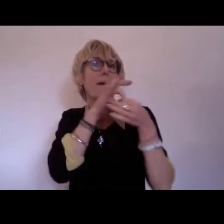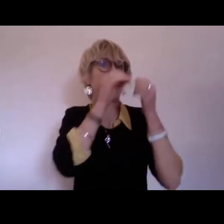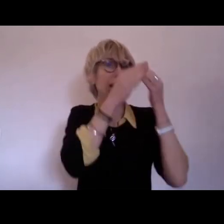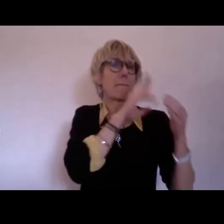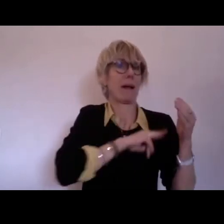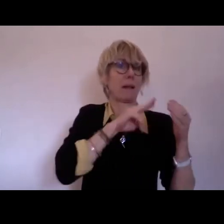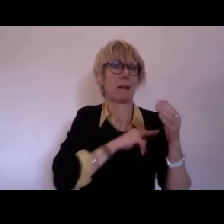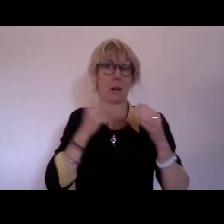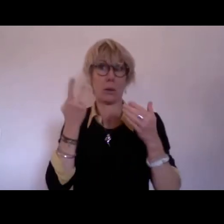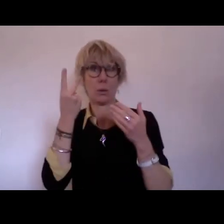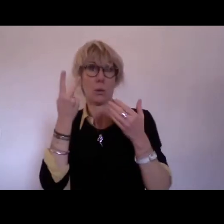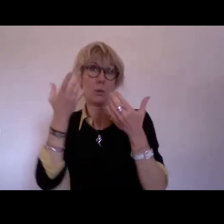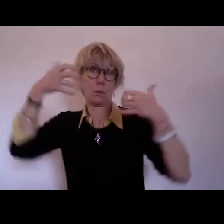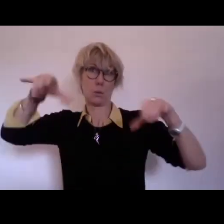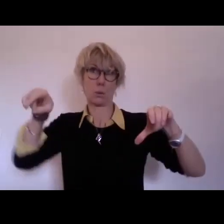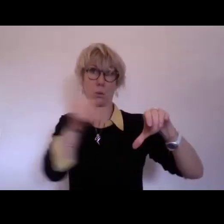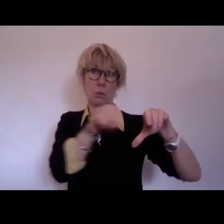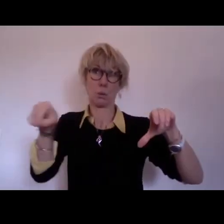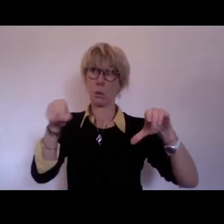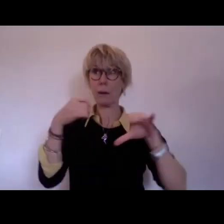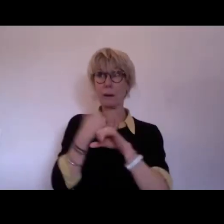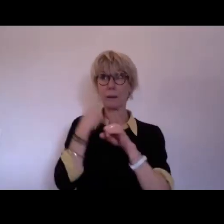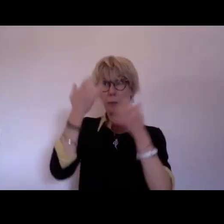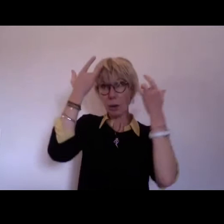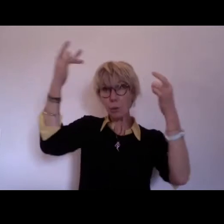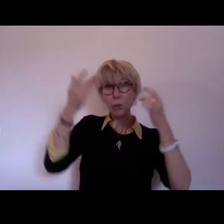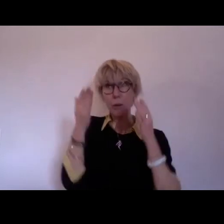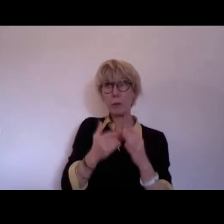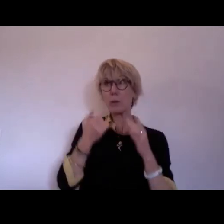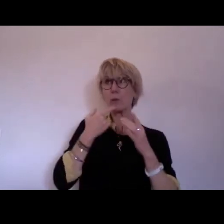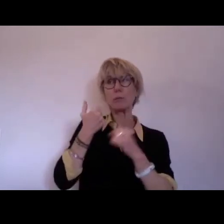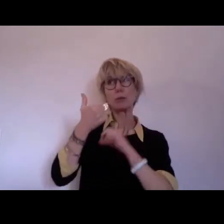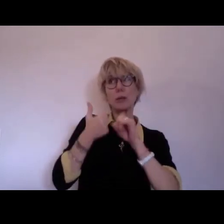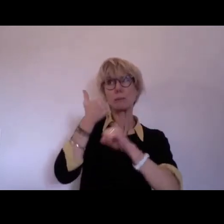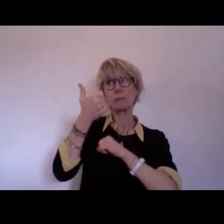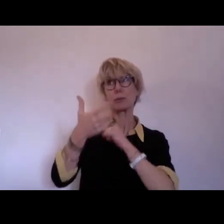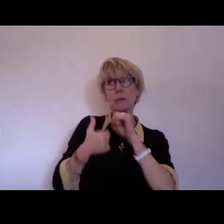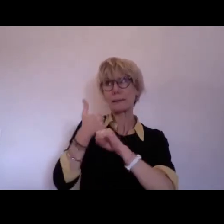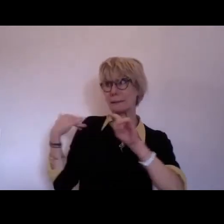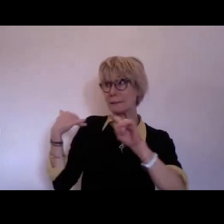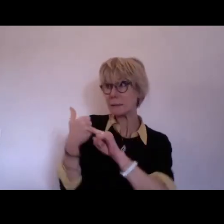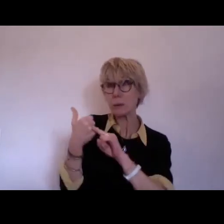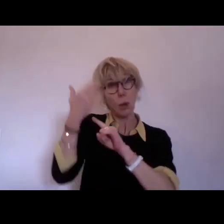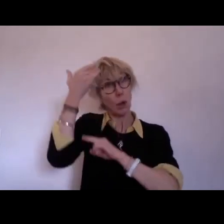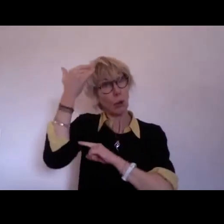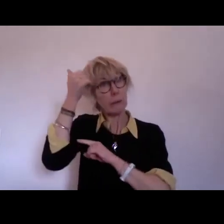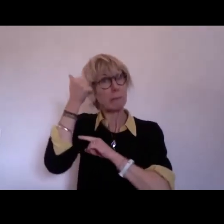structures et on travaille avec Culture et Hôpital depuis plusieurs années. Donc on connaissait déjà leur offre et on va au musée